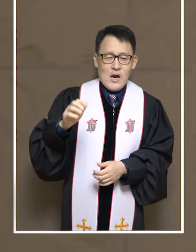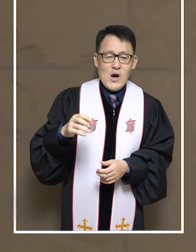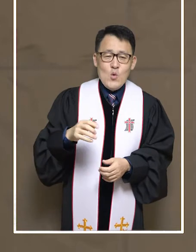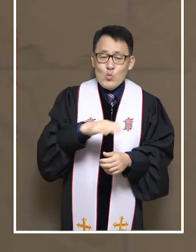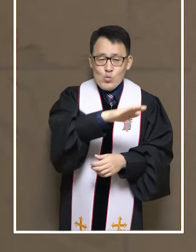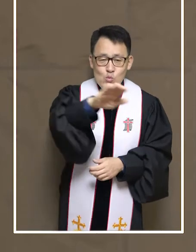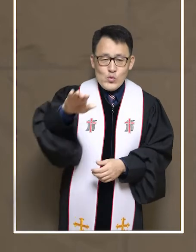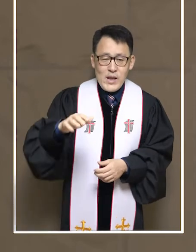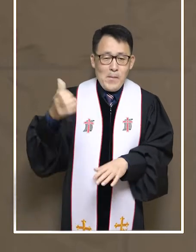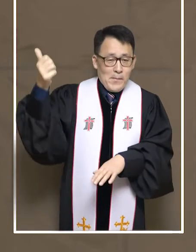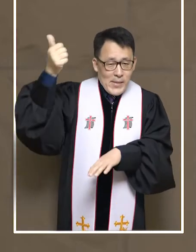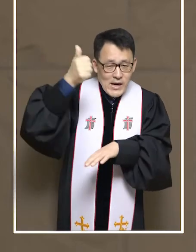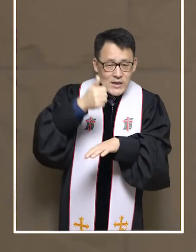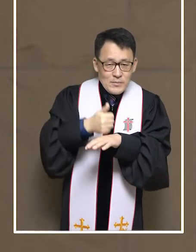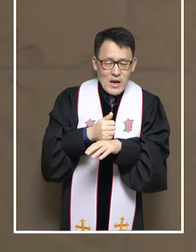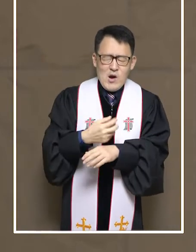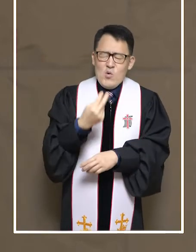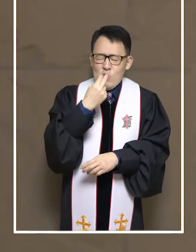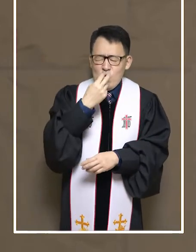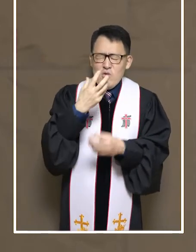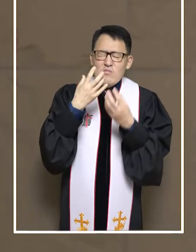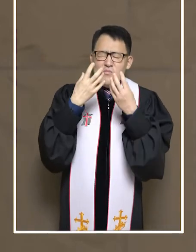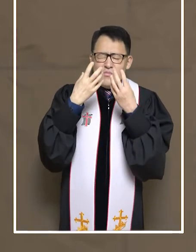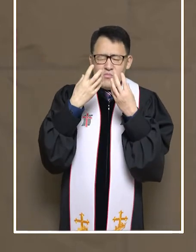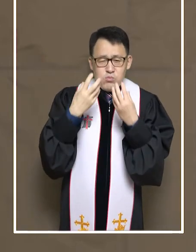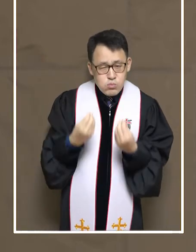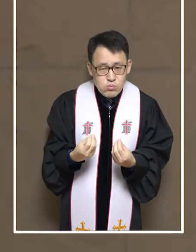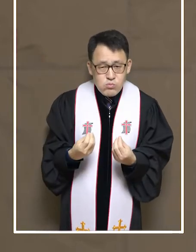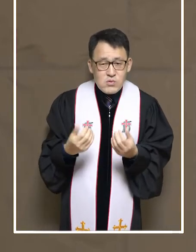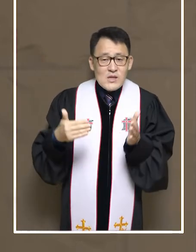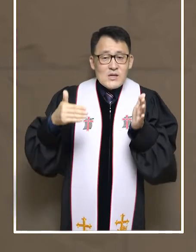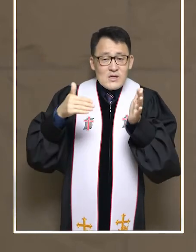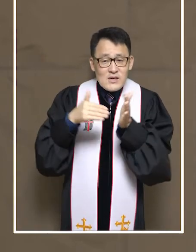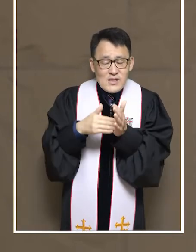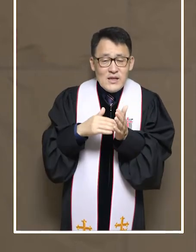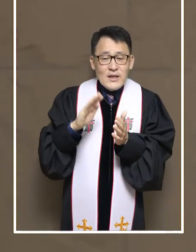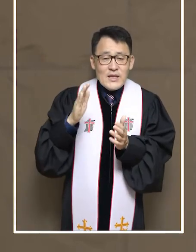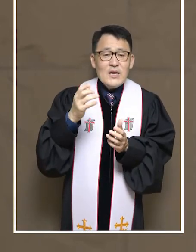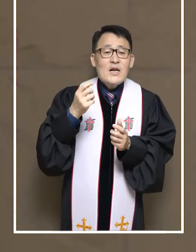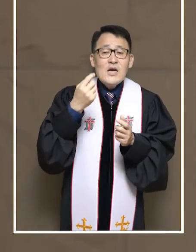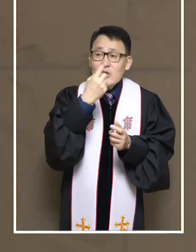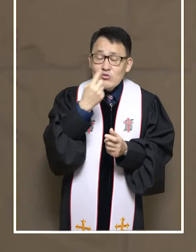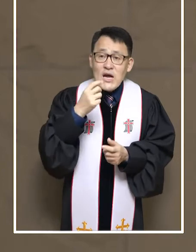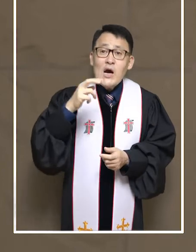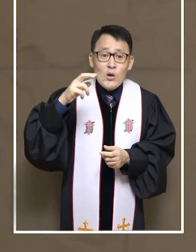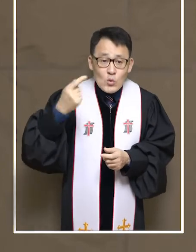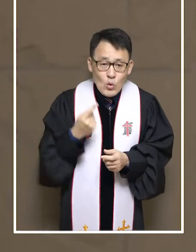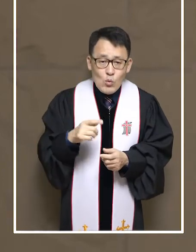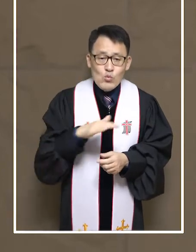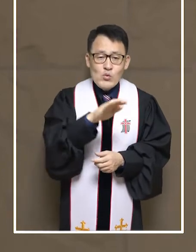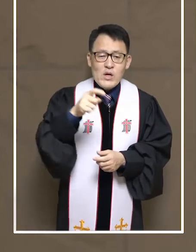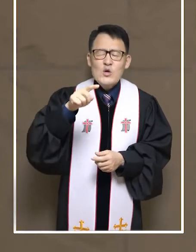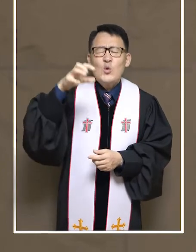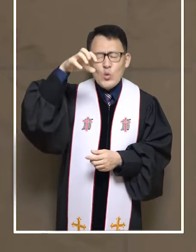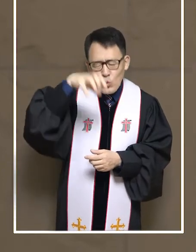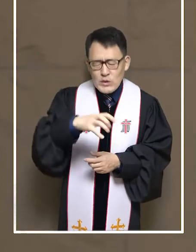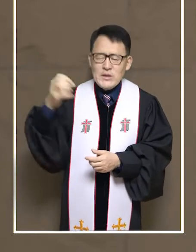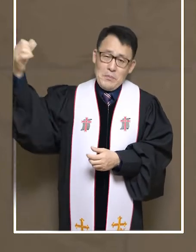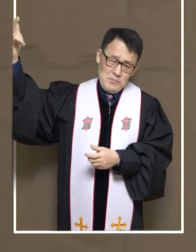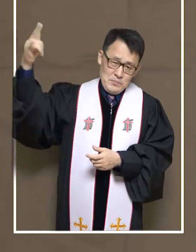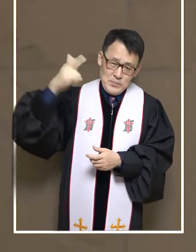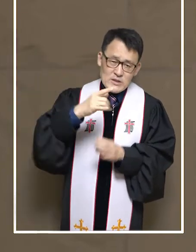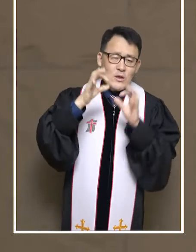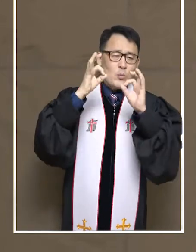있습니다. 심지어 우리 이 땅에서의 마지막 호흡이 끊어지는 순간이 된다고 할지라도 우리는